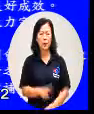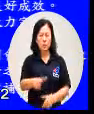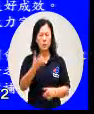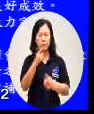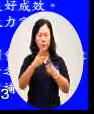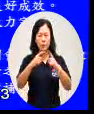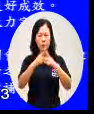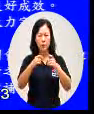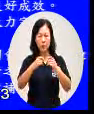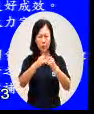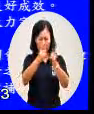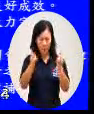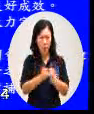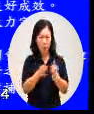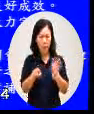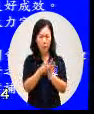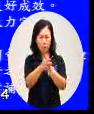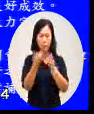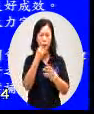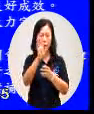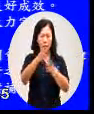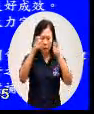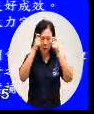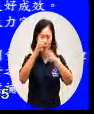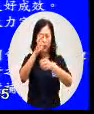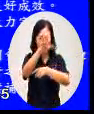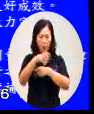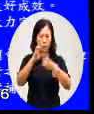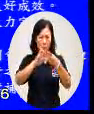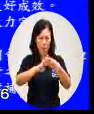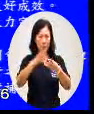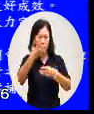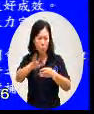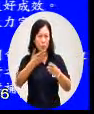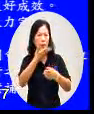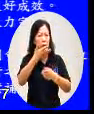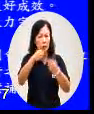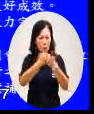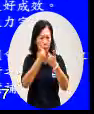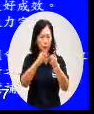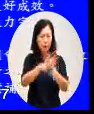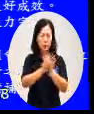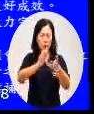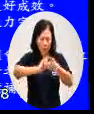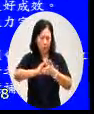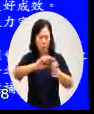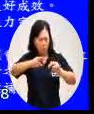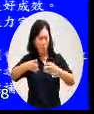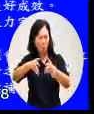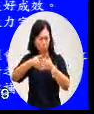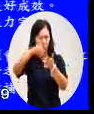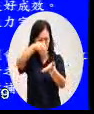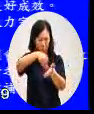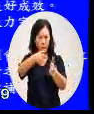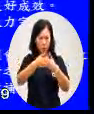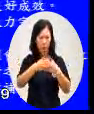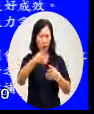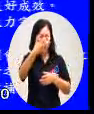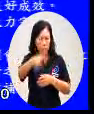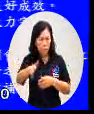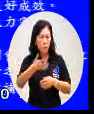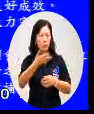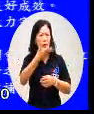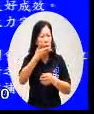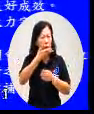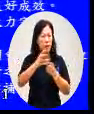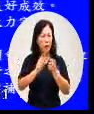团体的水利会哈，高雄龙田水利会，一定要变更设计，因为水利署的人有来看过了哈，他们